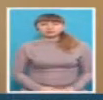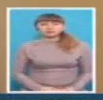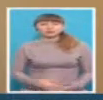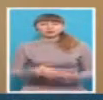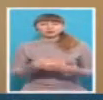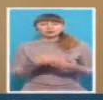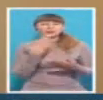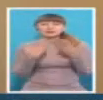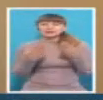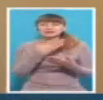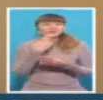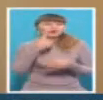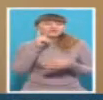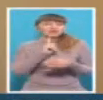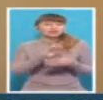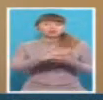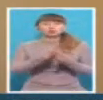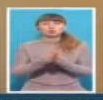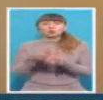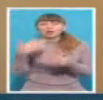тиімді және мынау